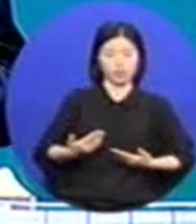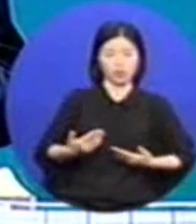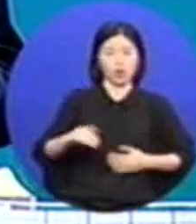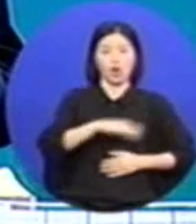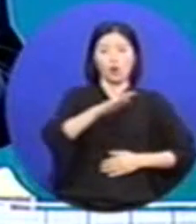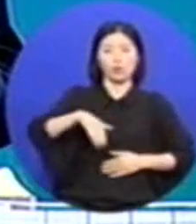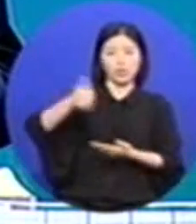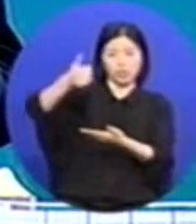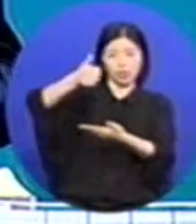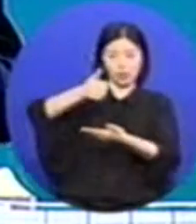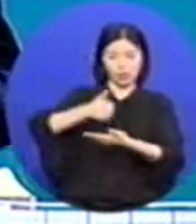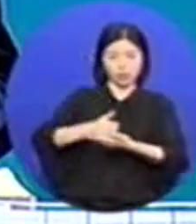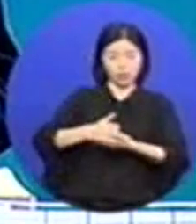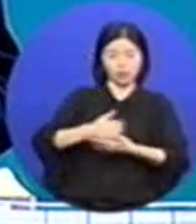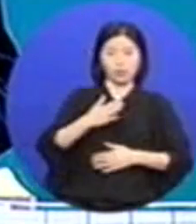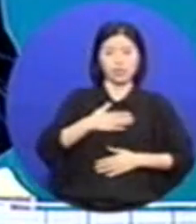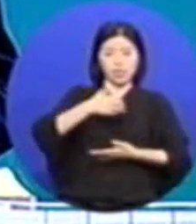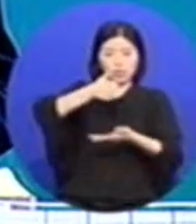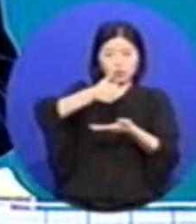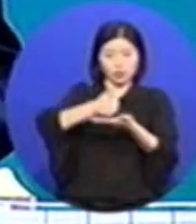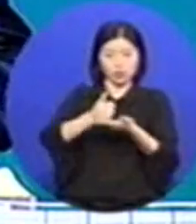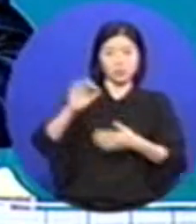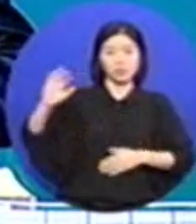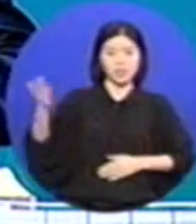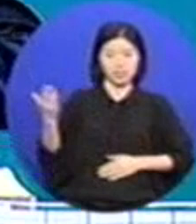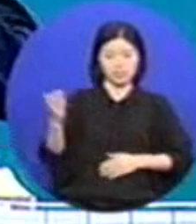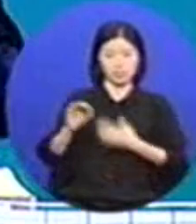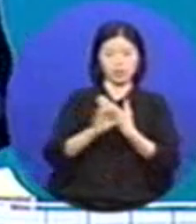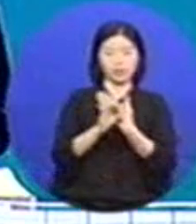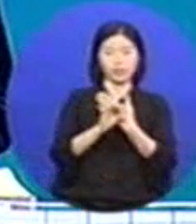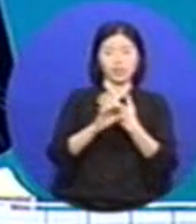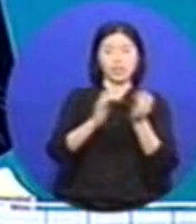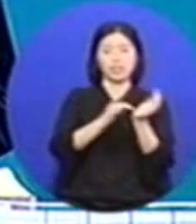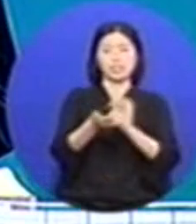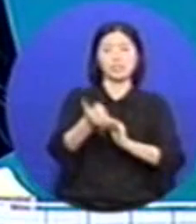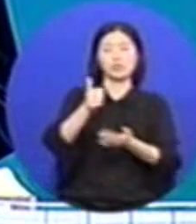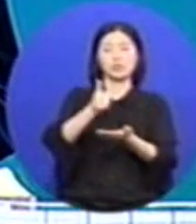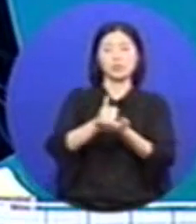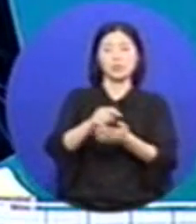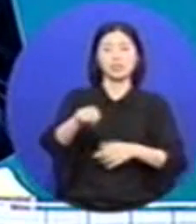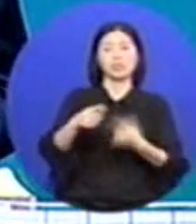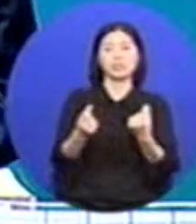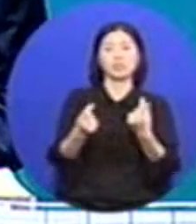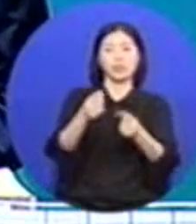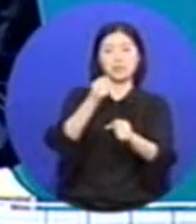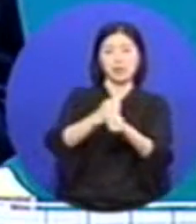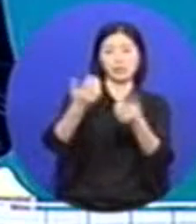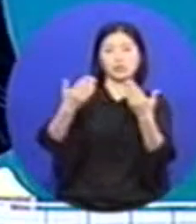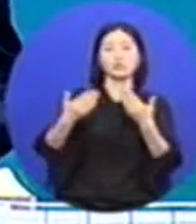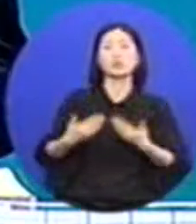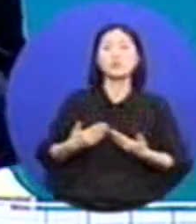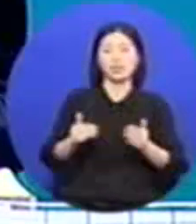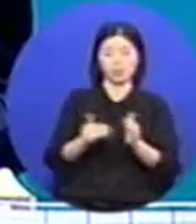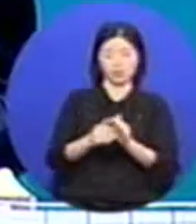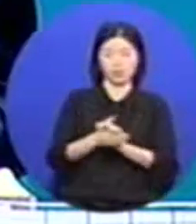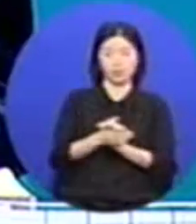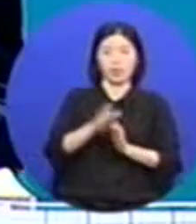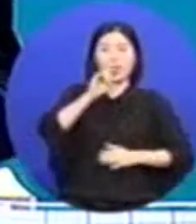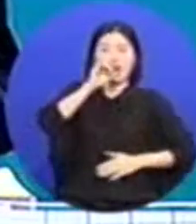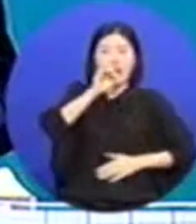오셔서 내 주님이 되시면 예수님이 그렇게 해 주시겠다고 했잖아요 그러니까 안